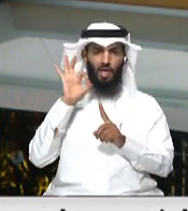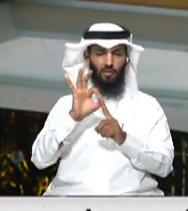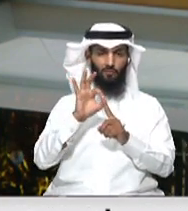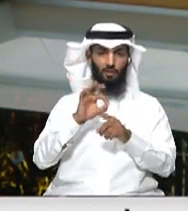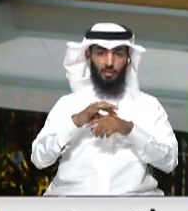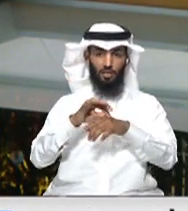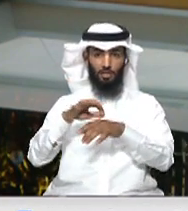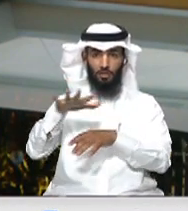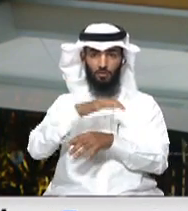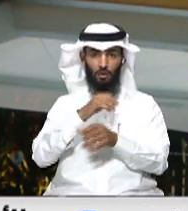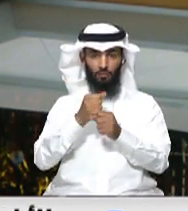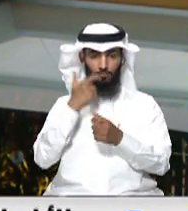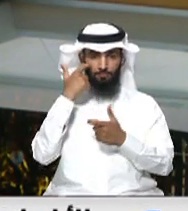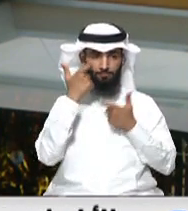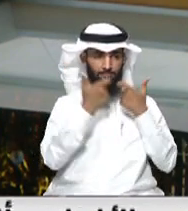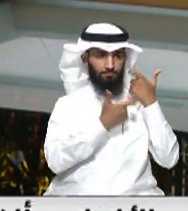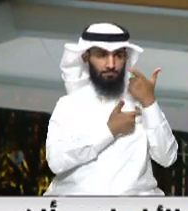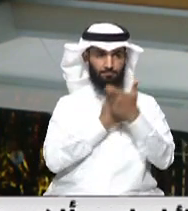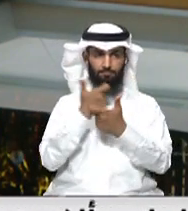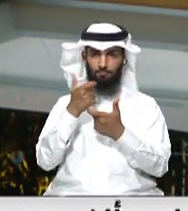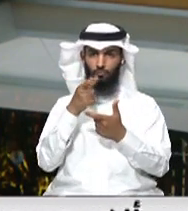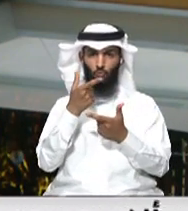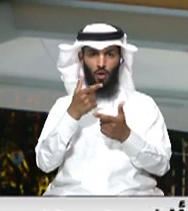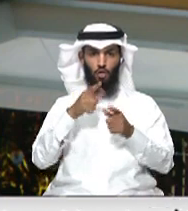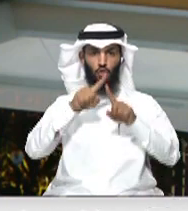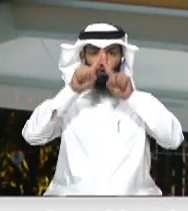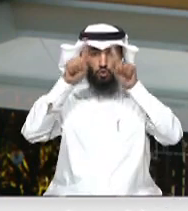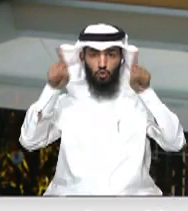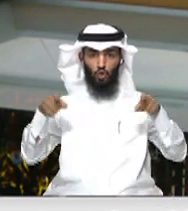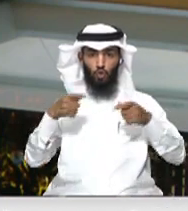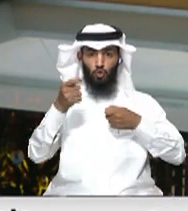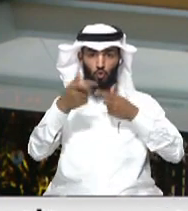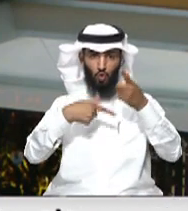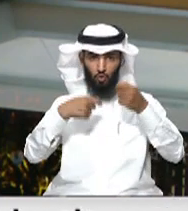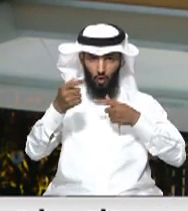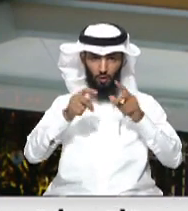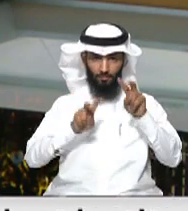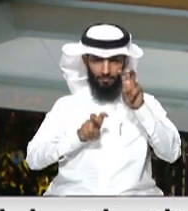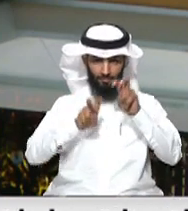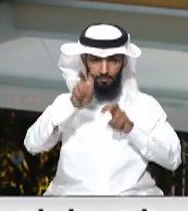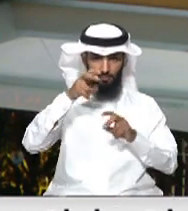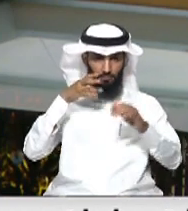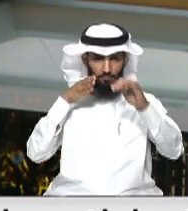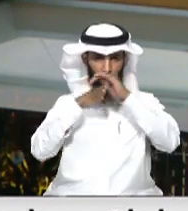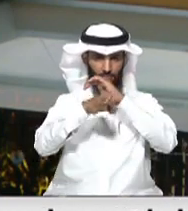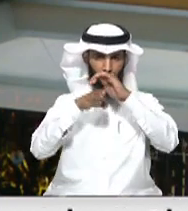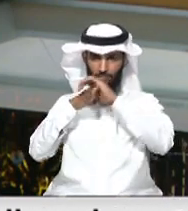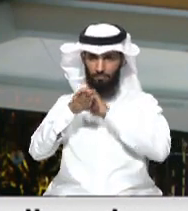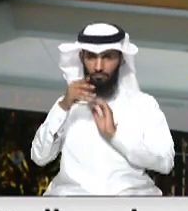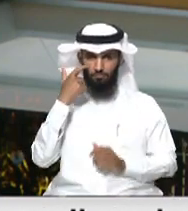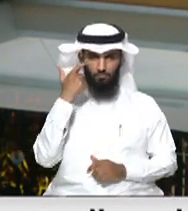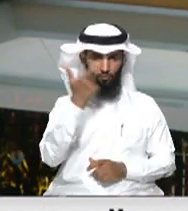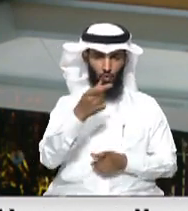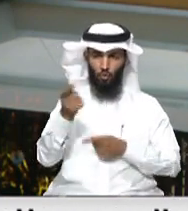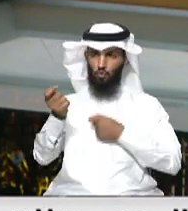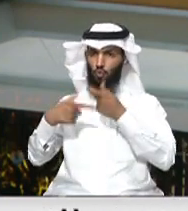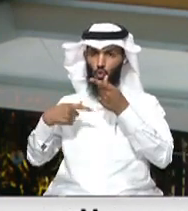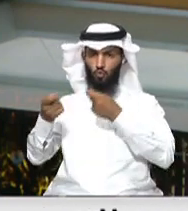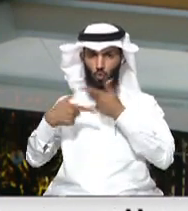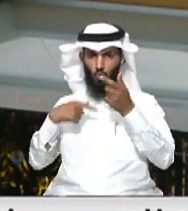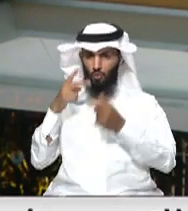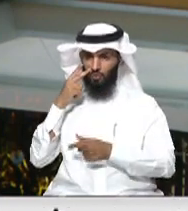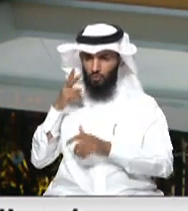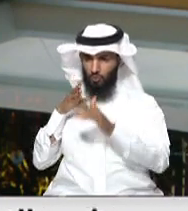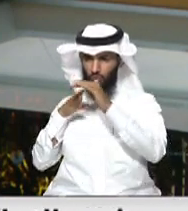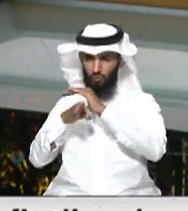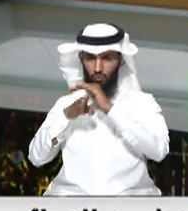المستهلك جولاتها التفتيشية على المجمعات التجارية والجمعيات التعاونية والأسواق الموازية، حيث نفذ فريق